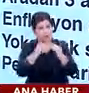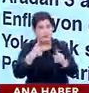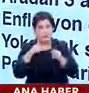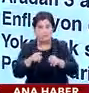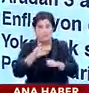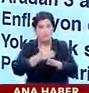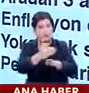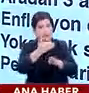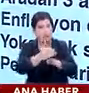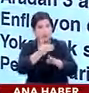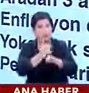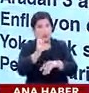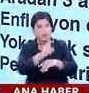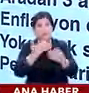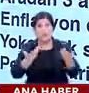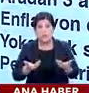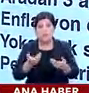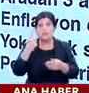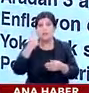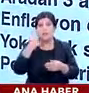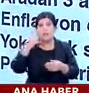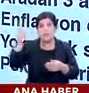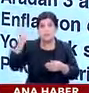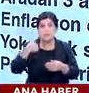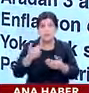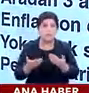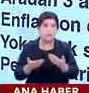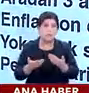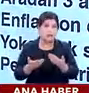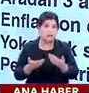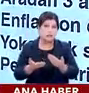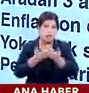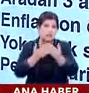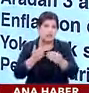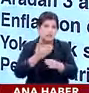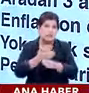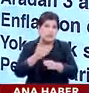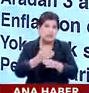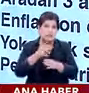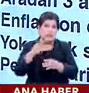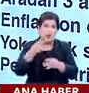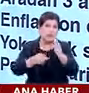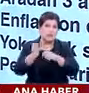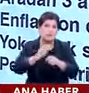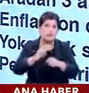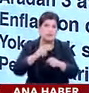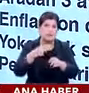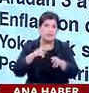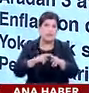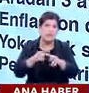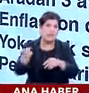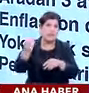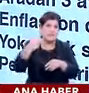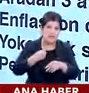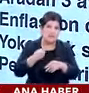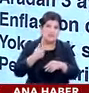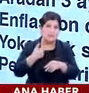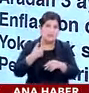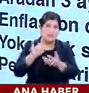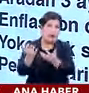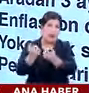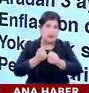ödeyeyim yahut devreye girsin şu bana krediyi versin açlık o kredi musluklarını Ben de aldım